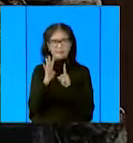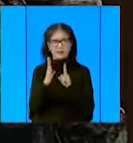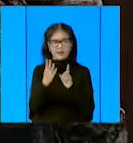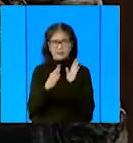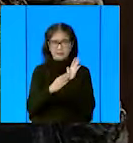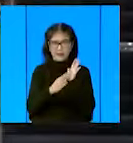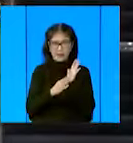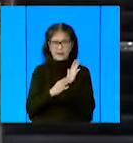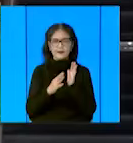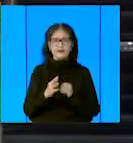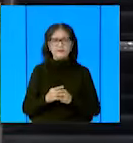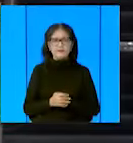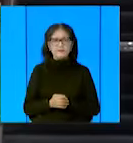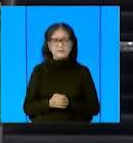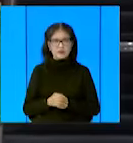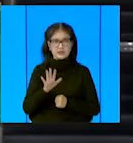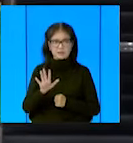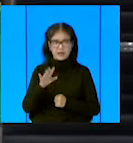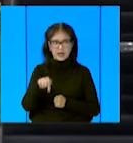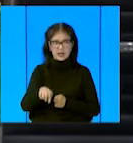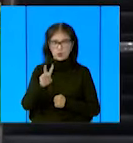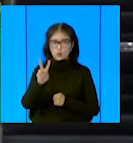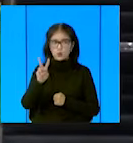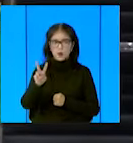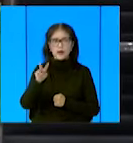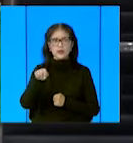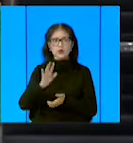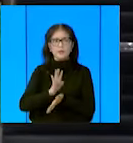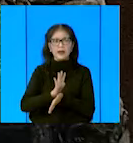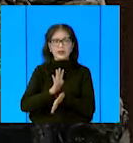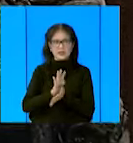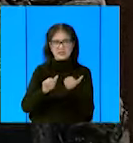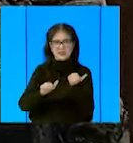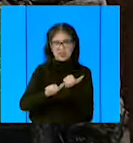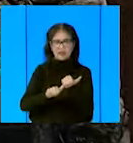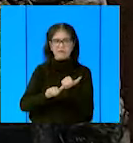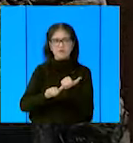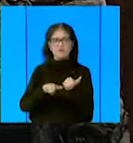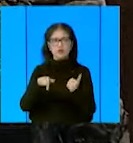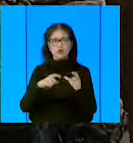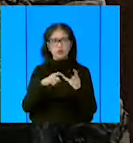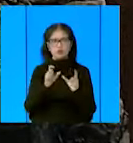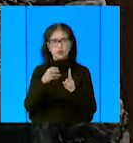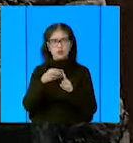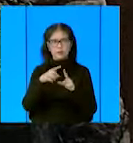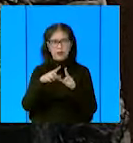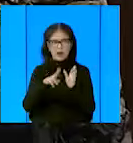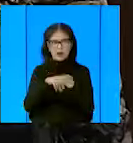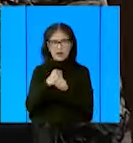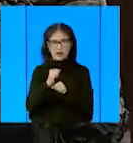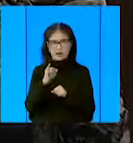rupiah. Sementara itu, dua anak buah SYL di Kementan, yaitu Kasdi Subagio dan Muhammad Hatta, juga